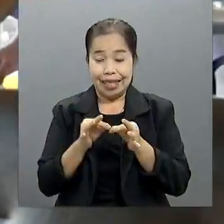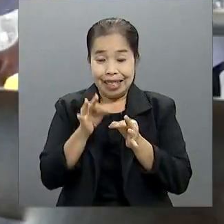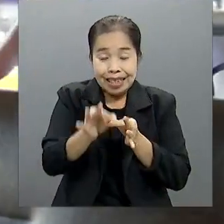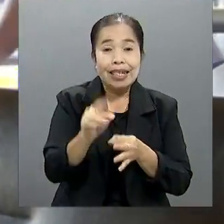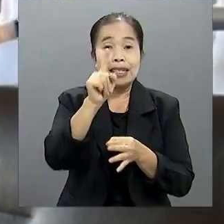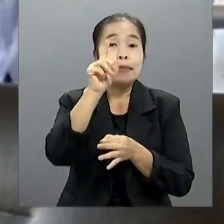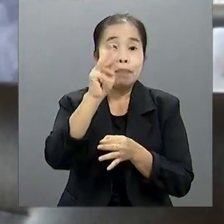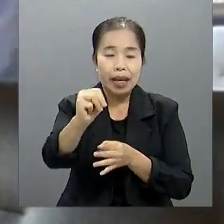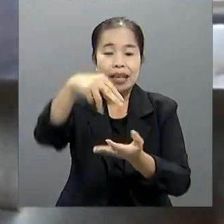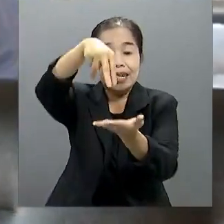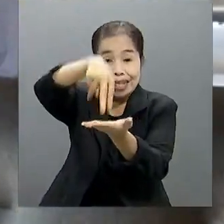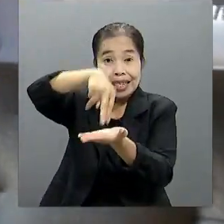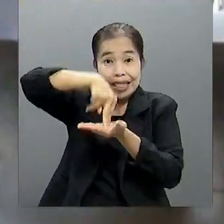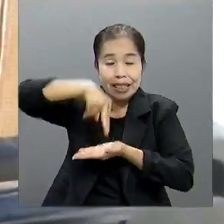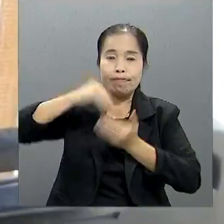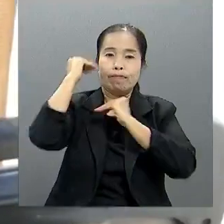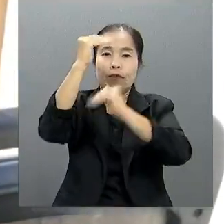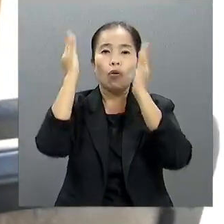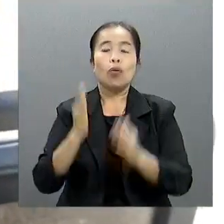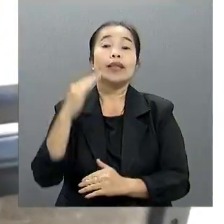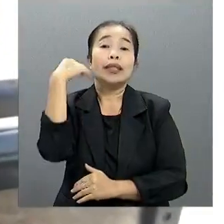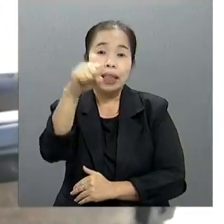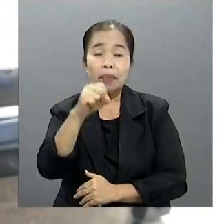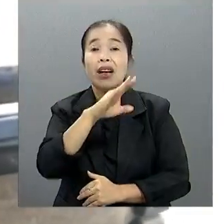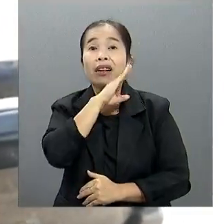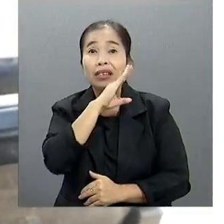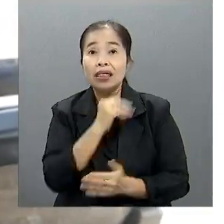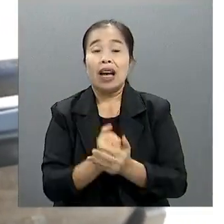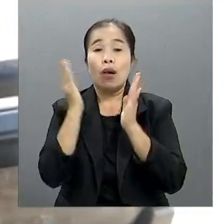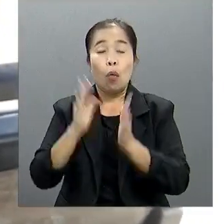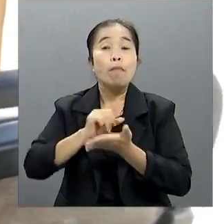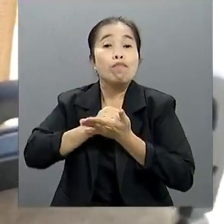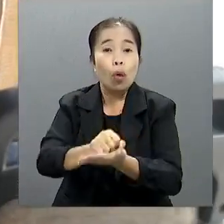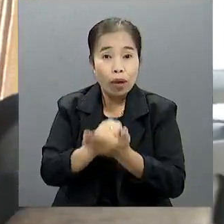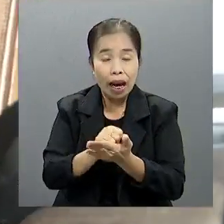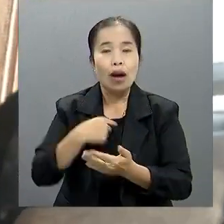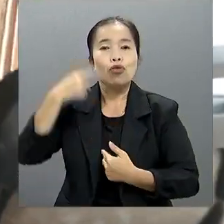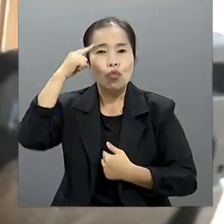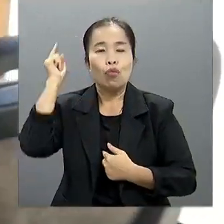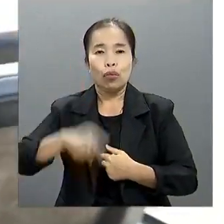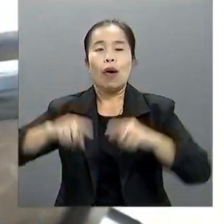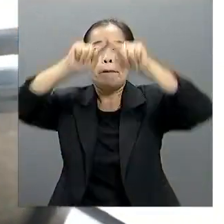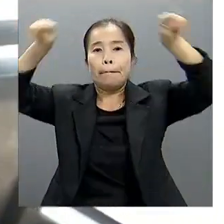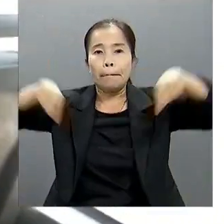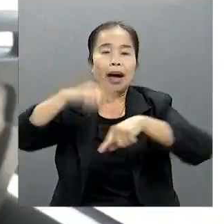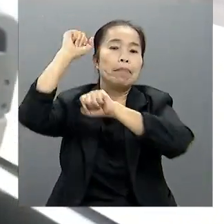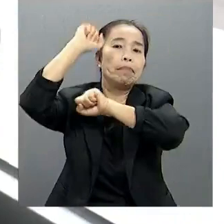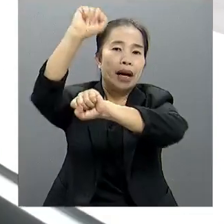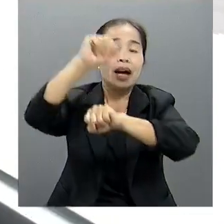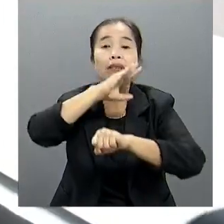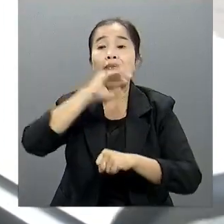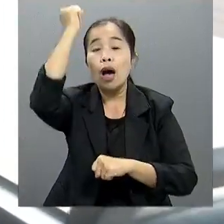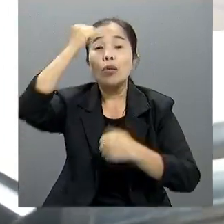ได้ไม่เกิน 10 คนหากผู้ใช้บิการเต็พนังานเก็บ Valerieจะต้องติดป้ายแจ้งอ ให้คนทใช้บริการ